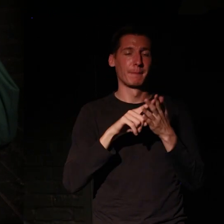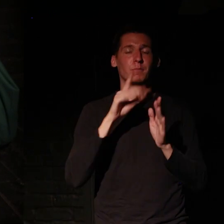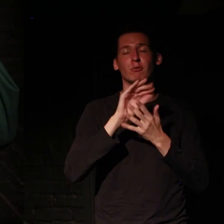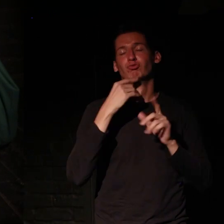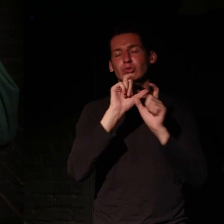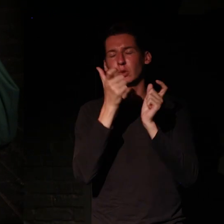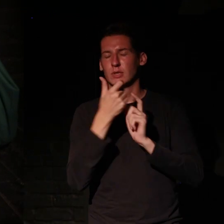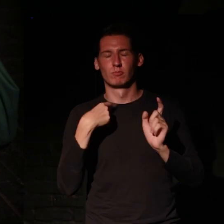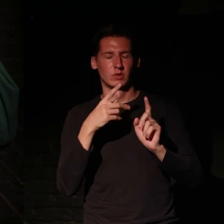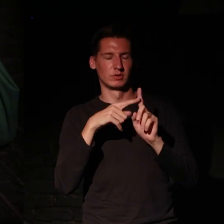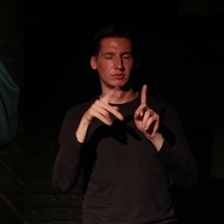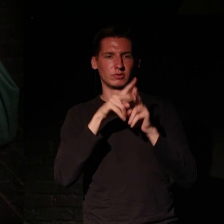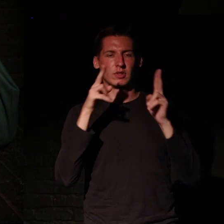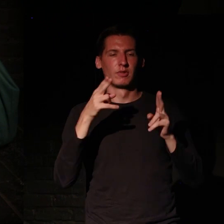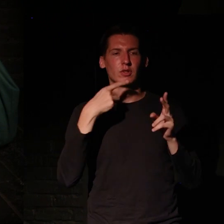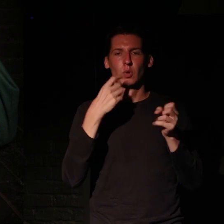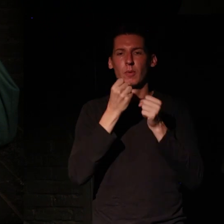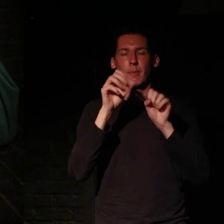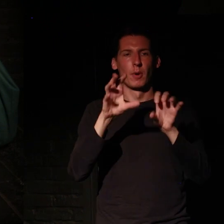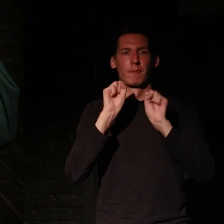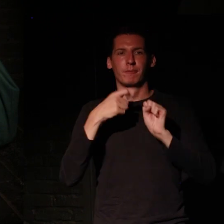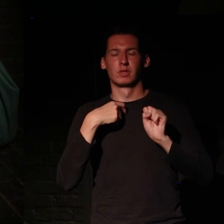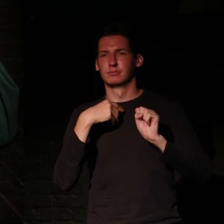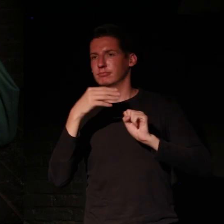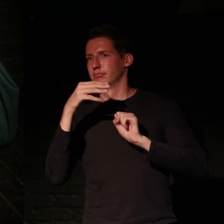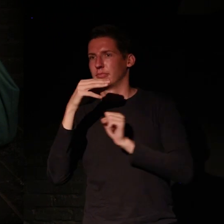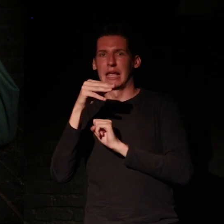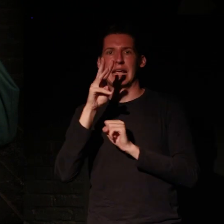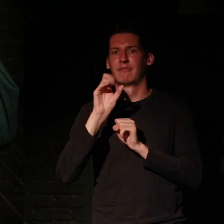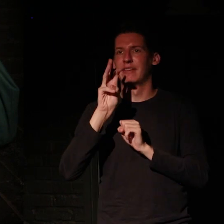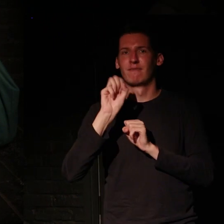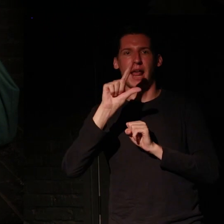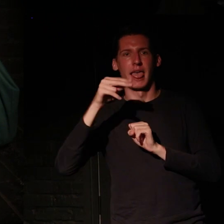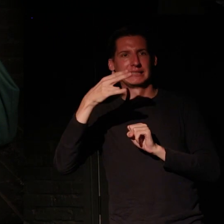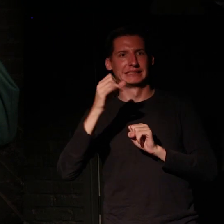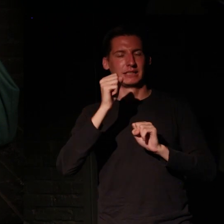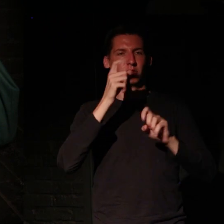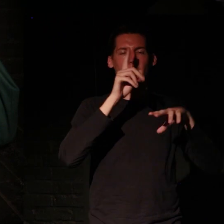posługiwać się tą ekwiwalencją formalną, czy ekwiwalencją dynamiczną.